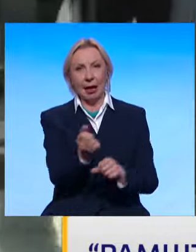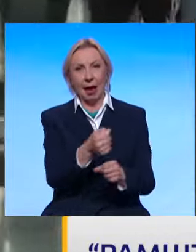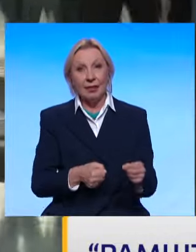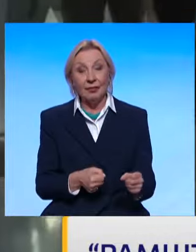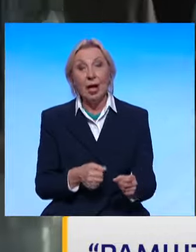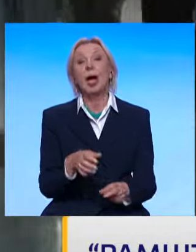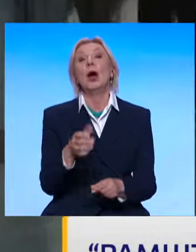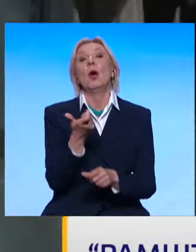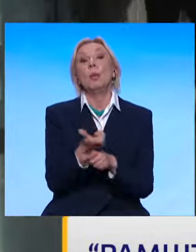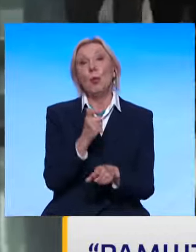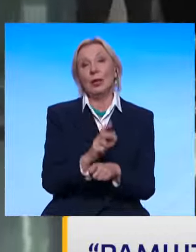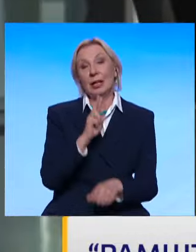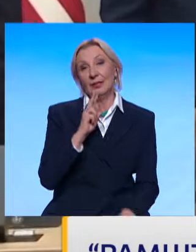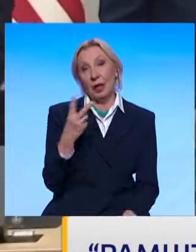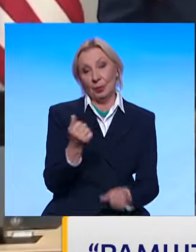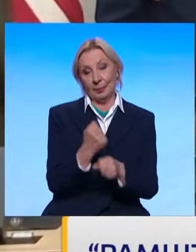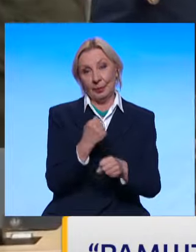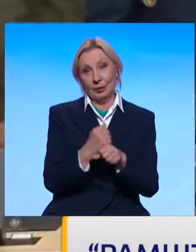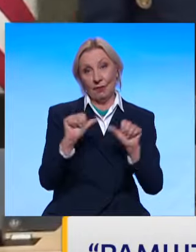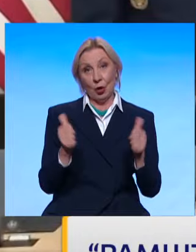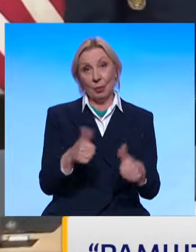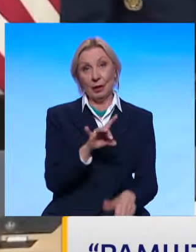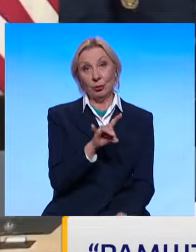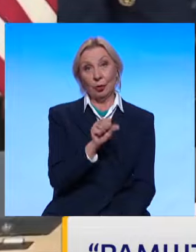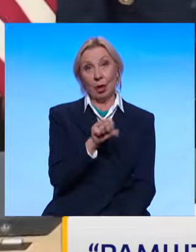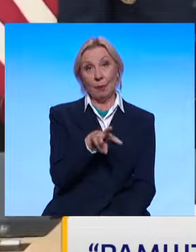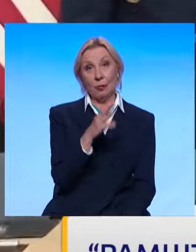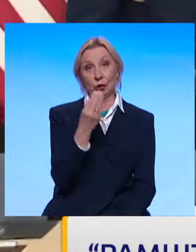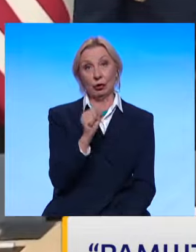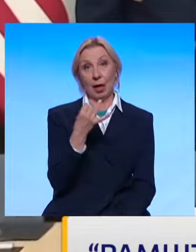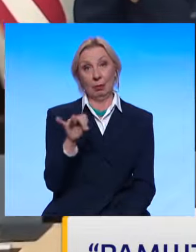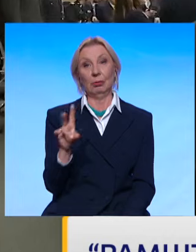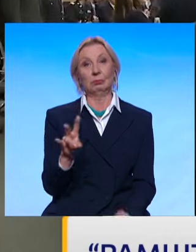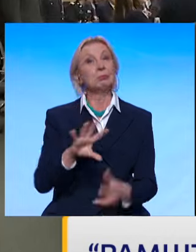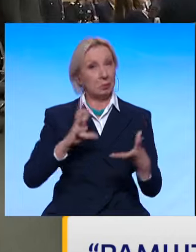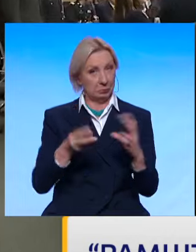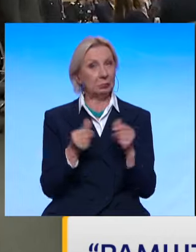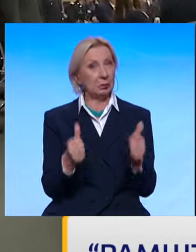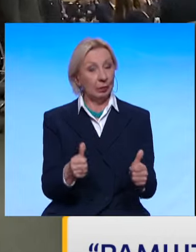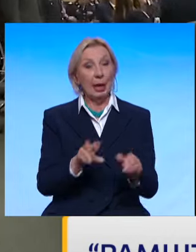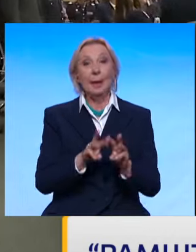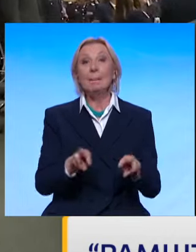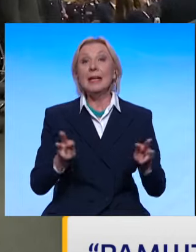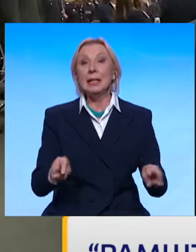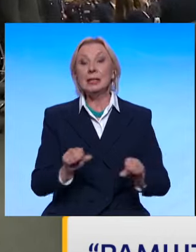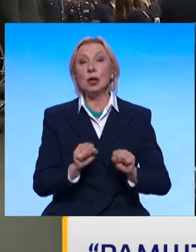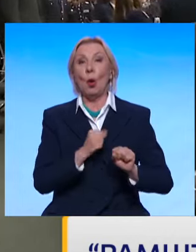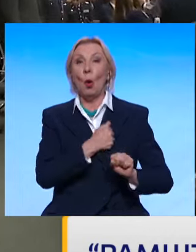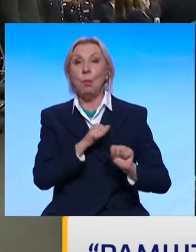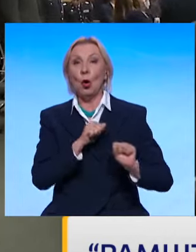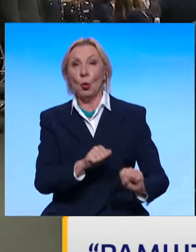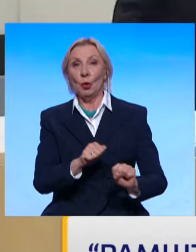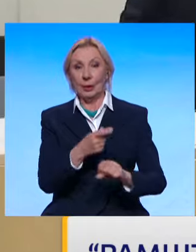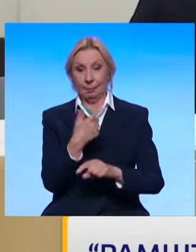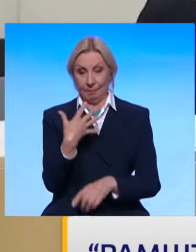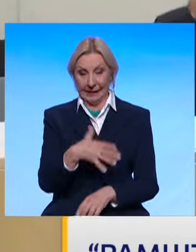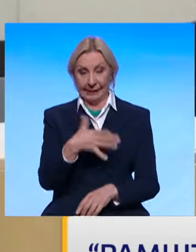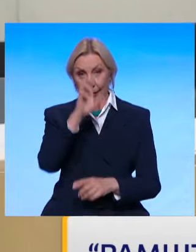Понад два роки роботи формату «Рамштайн». Результати наочні. 20 травня міністри оборони півсотні країн збираються на